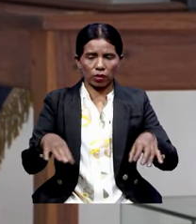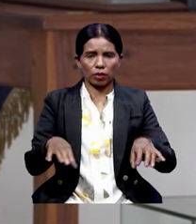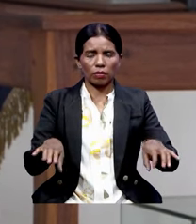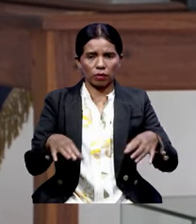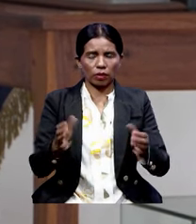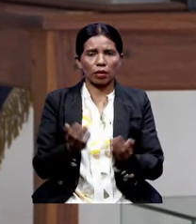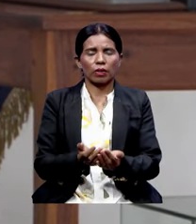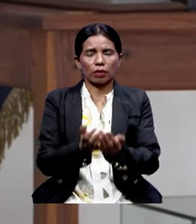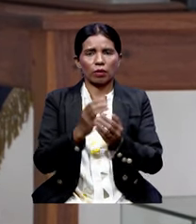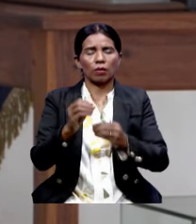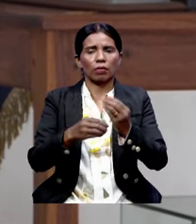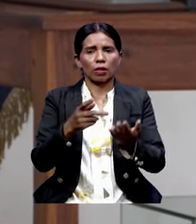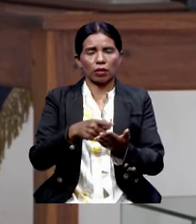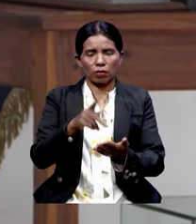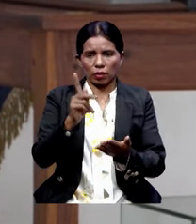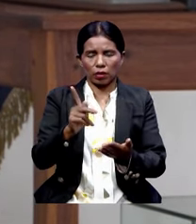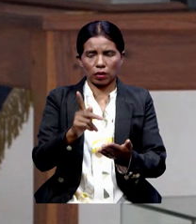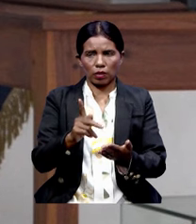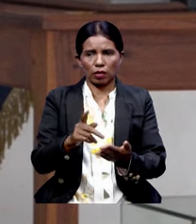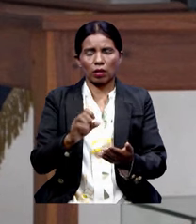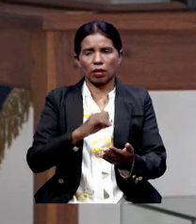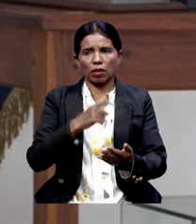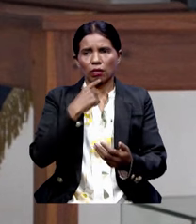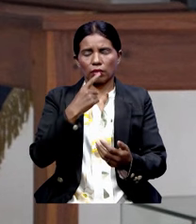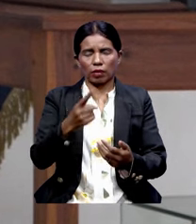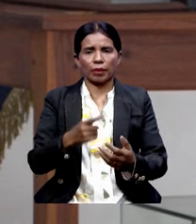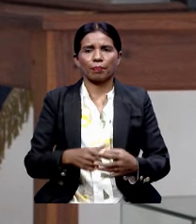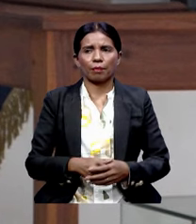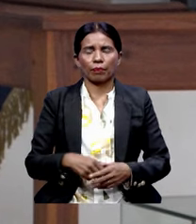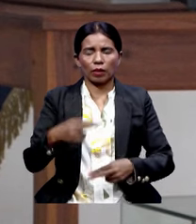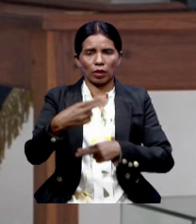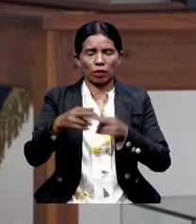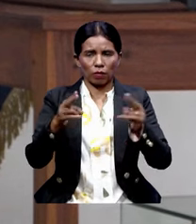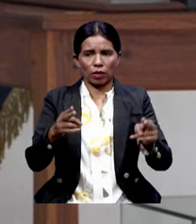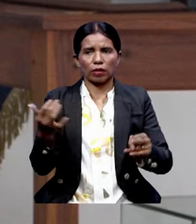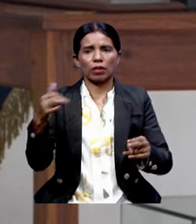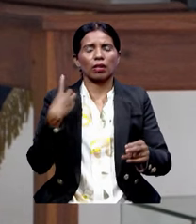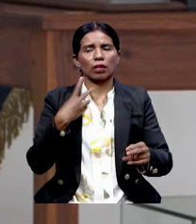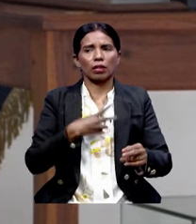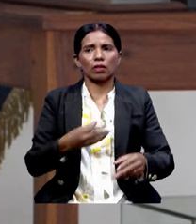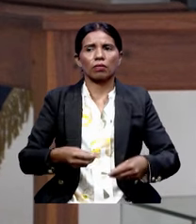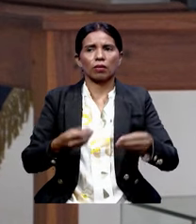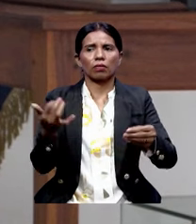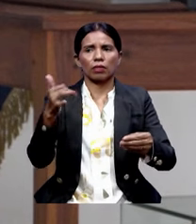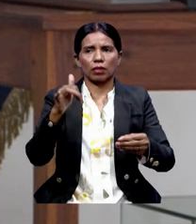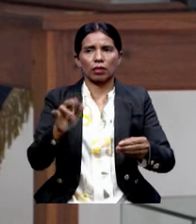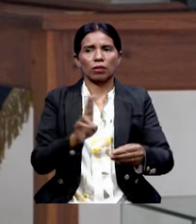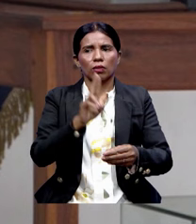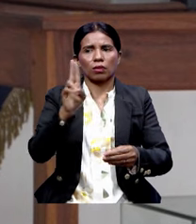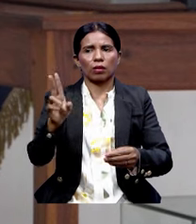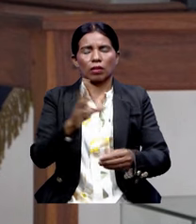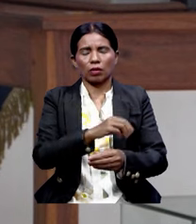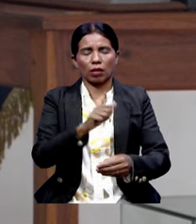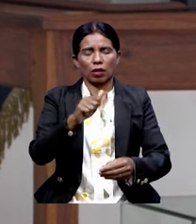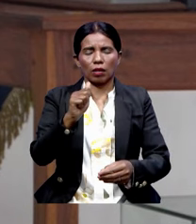onaba aluga ninia nema ka ohin hawatete quarto sirne ita entrega pasir hodi uza no